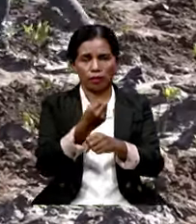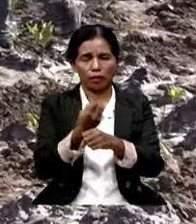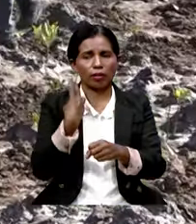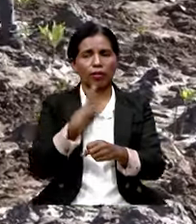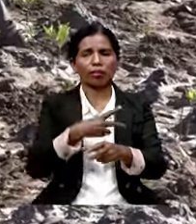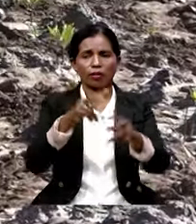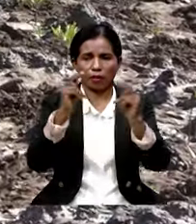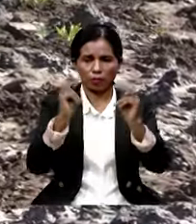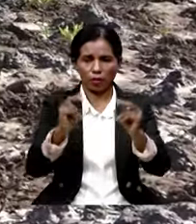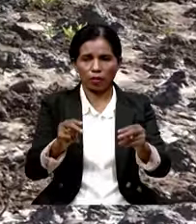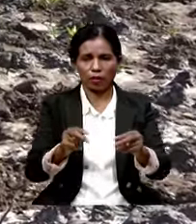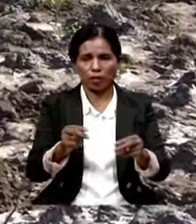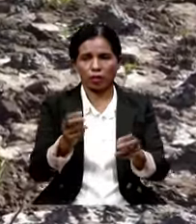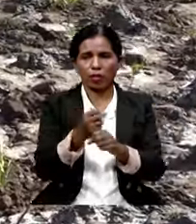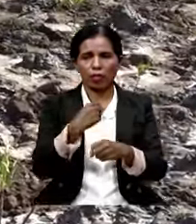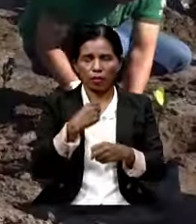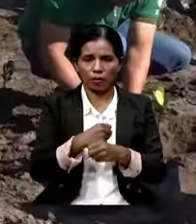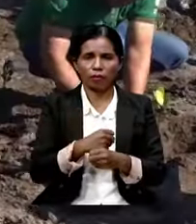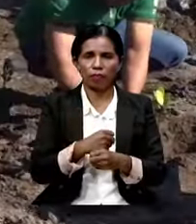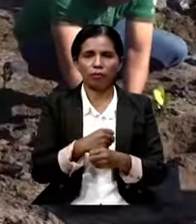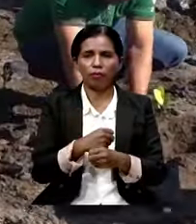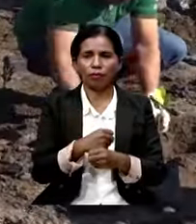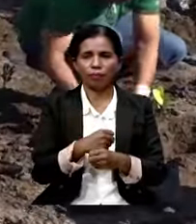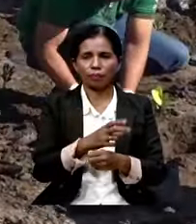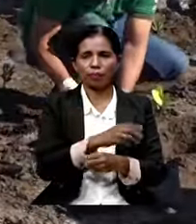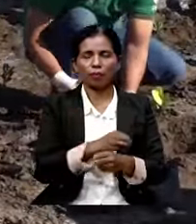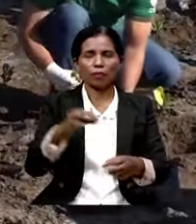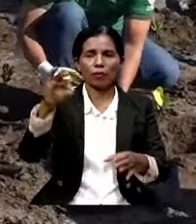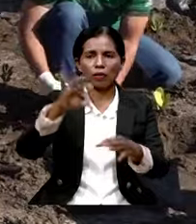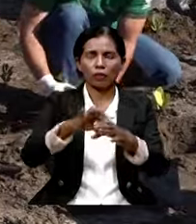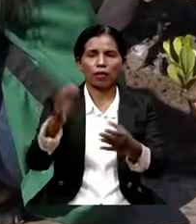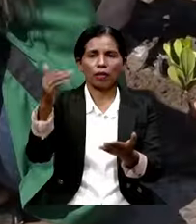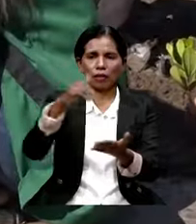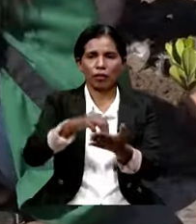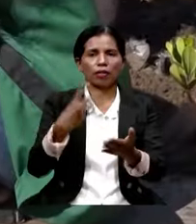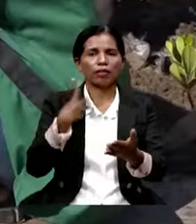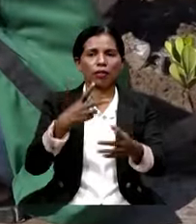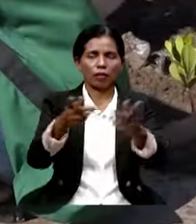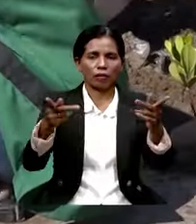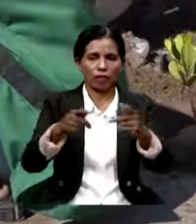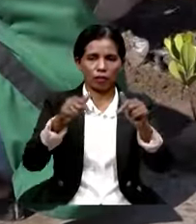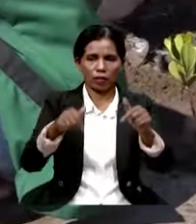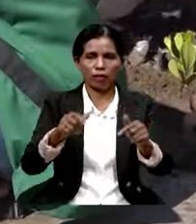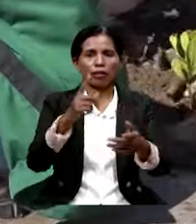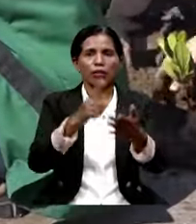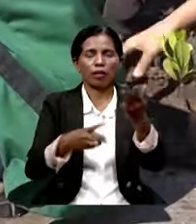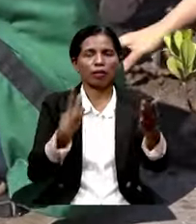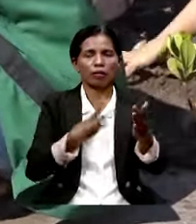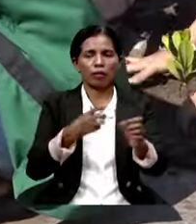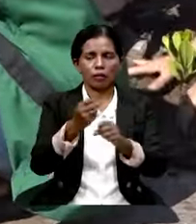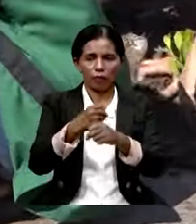persija atau halo restora ite filofali ite ni environment tu idenya. Ho kondisi saya dah mesti beleh